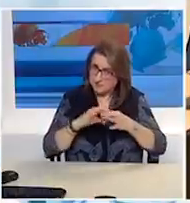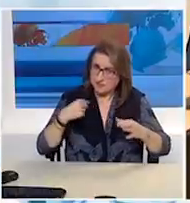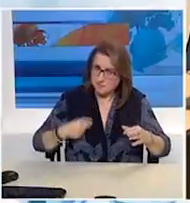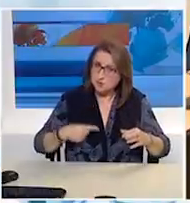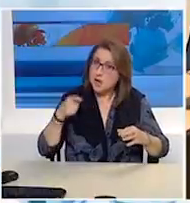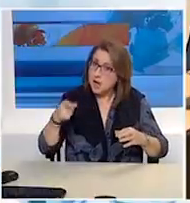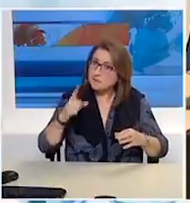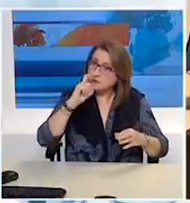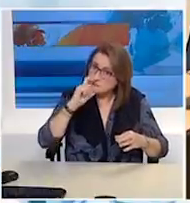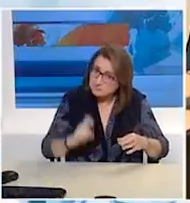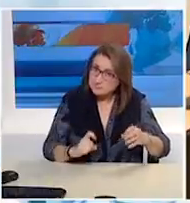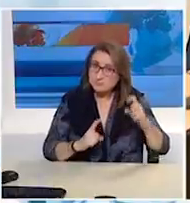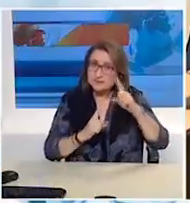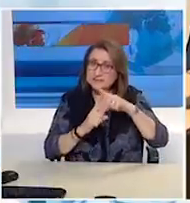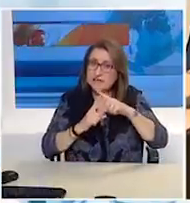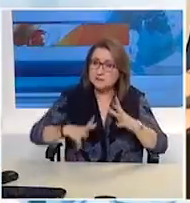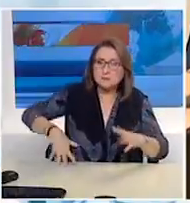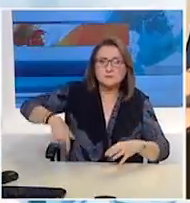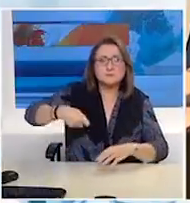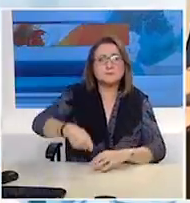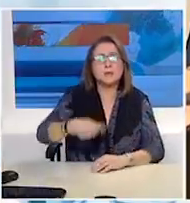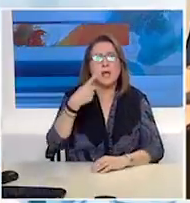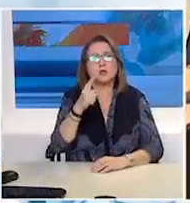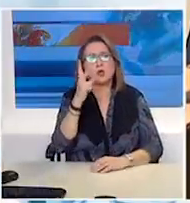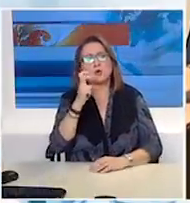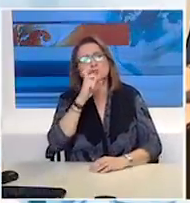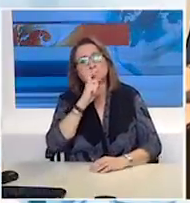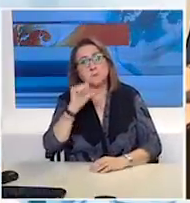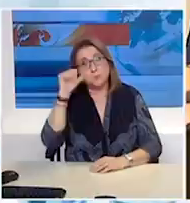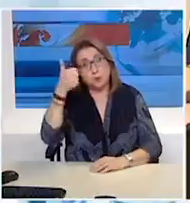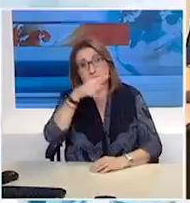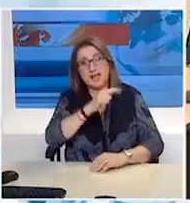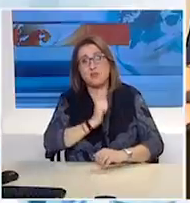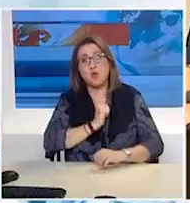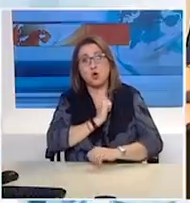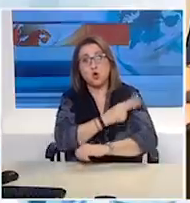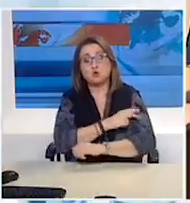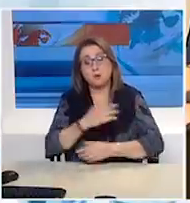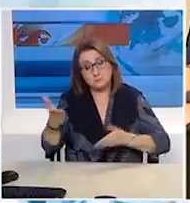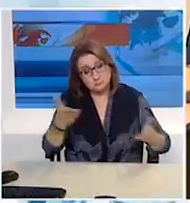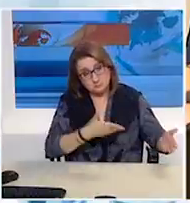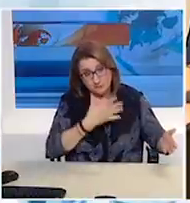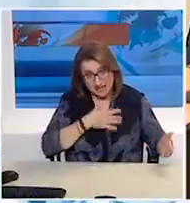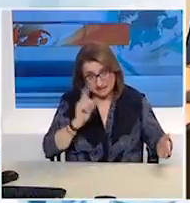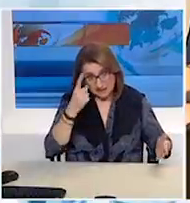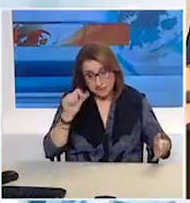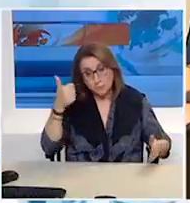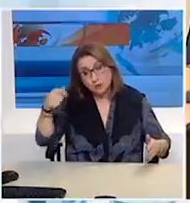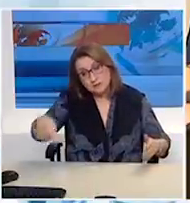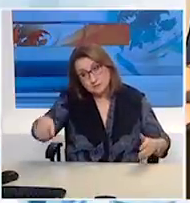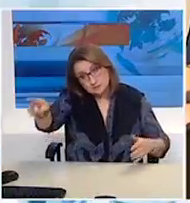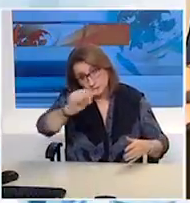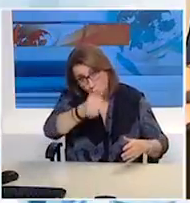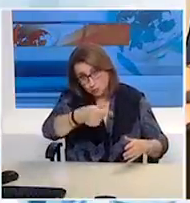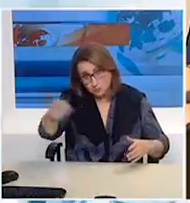τεστ για τον κορονοϊό και να πληρώσουν από την τσέπη τους 120 ευρώ. Θυμίζω ότι την ίδια επιβάρυνση υφίστανται όσοι ασφαλισμένοι του ΕΟΠΗ νοσηλεύονται